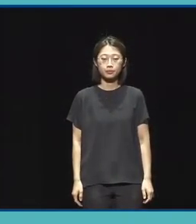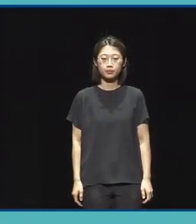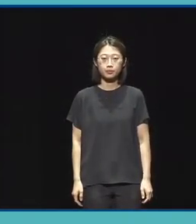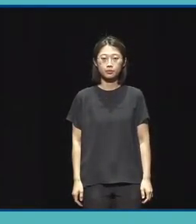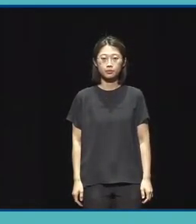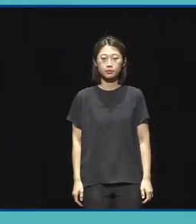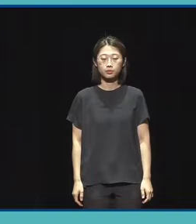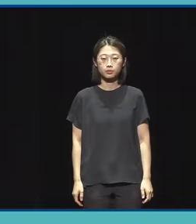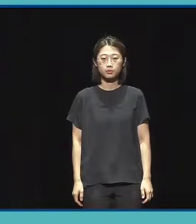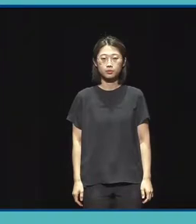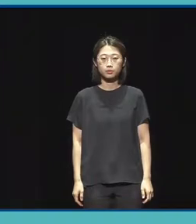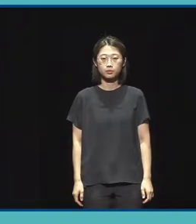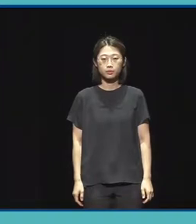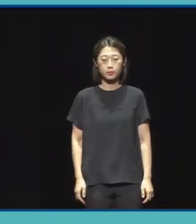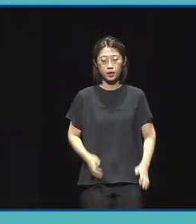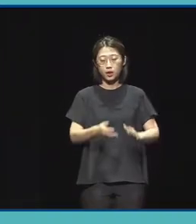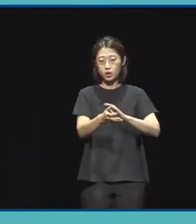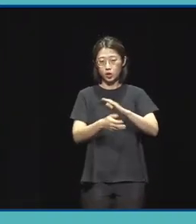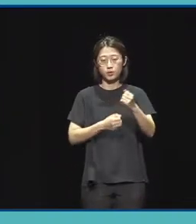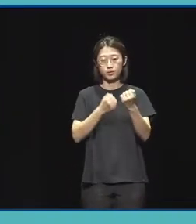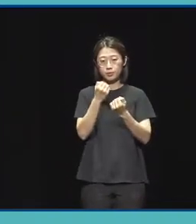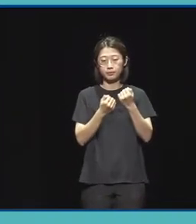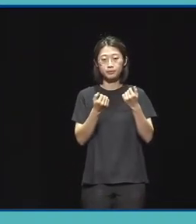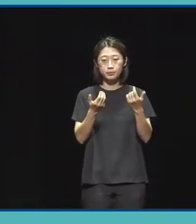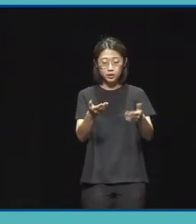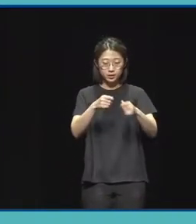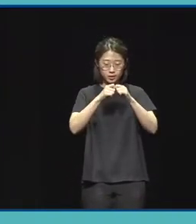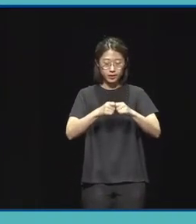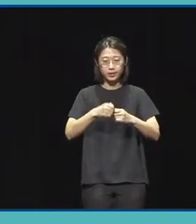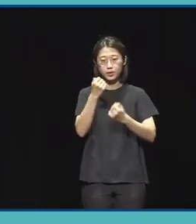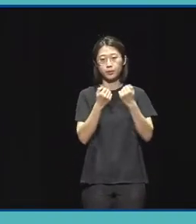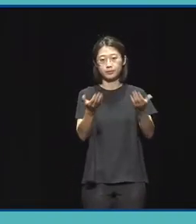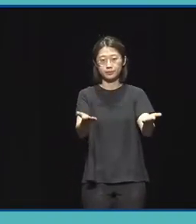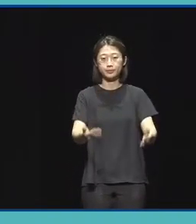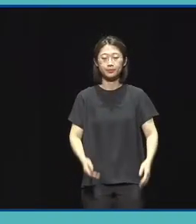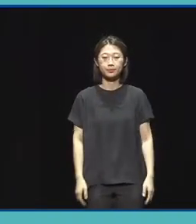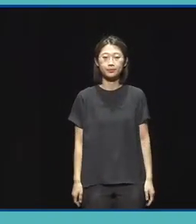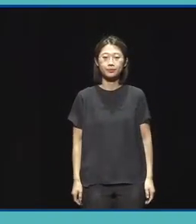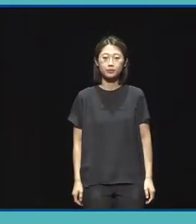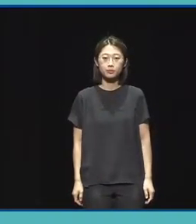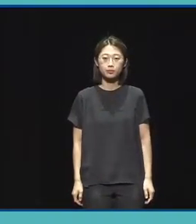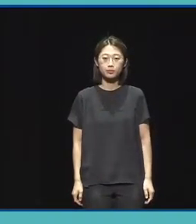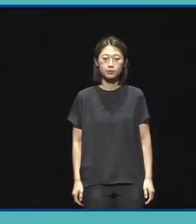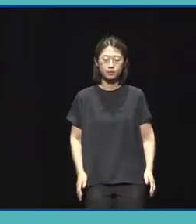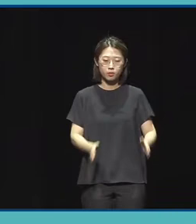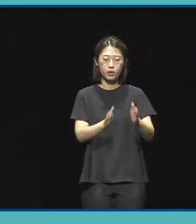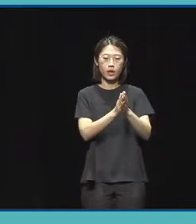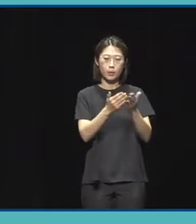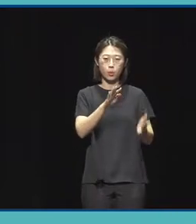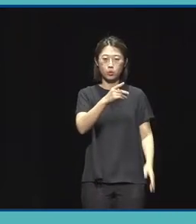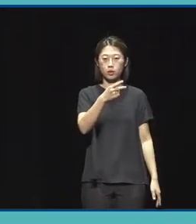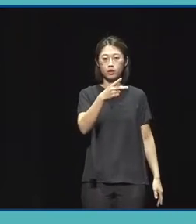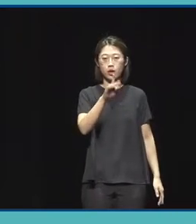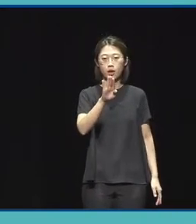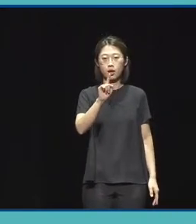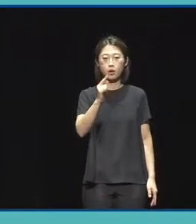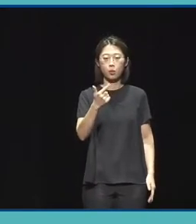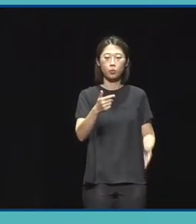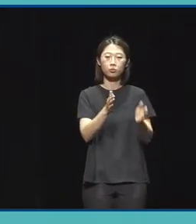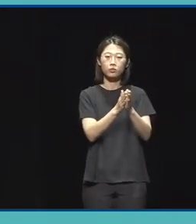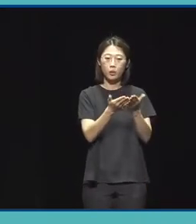네 그러면 방금 설명드린 사업들에 대해서 좀 세부적으로 설명을 드리도록 하겠습니다 대본공무 사업입니다 아까 말씀드렸던